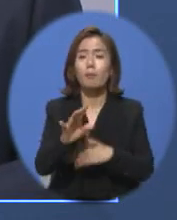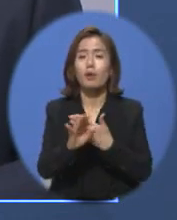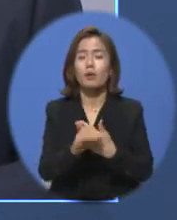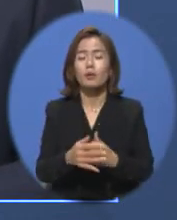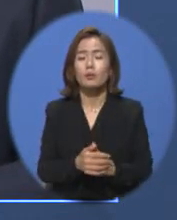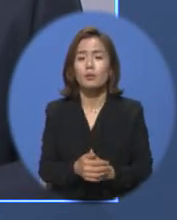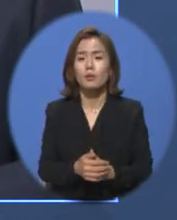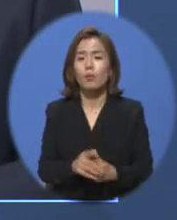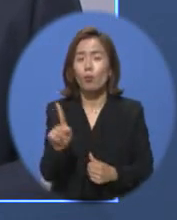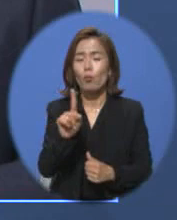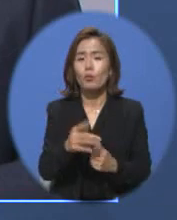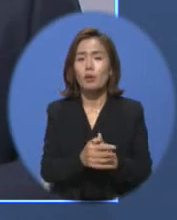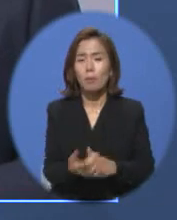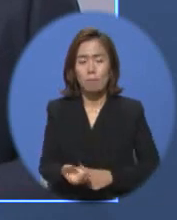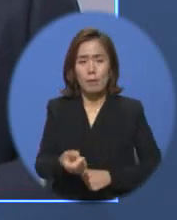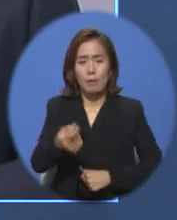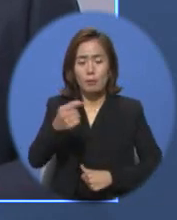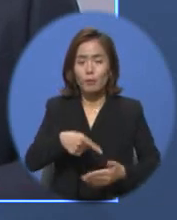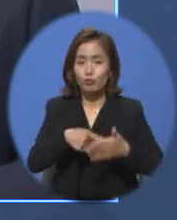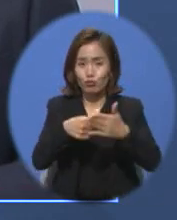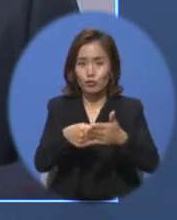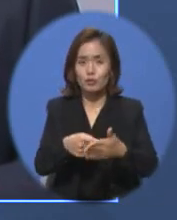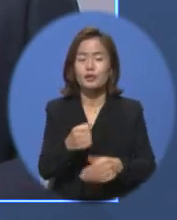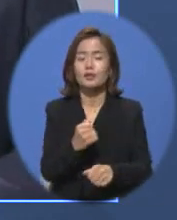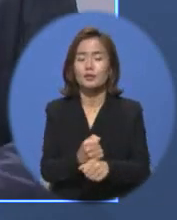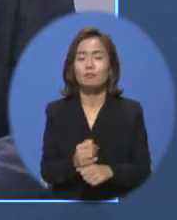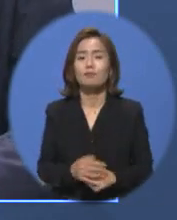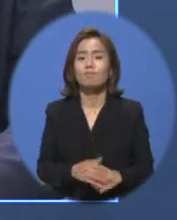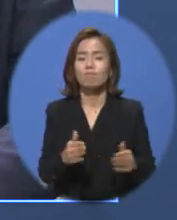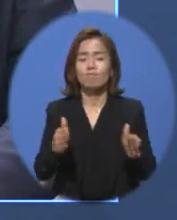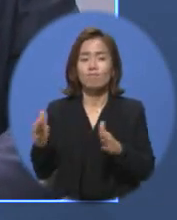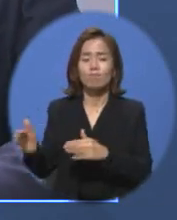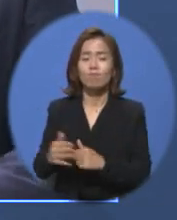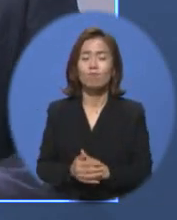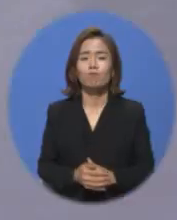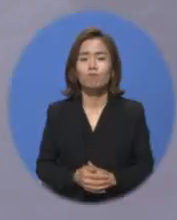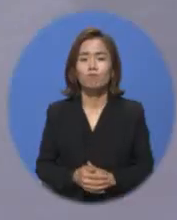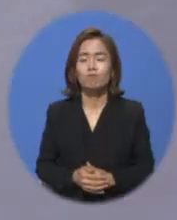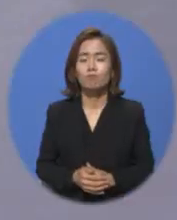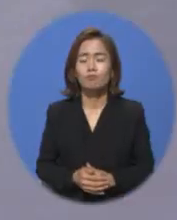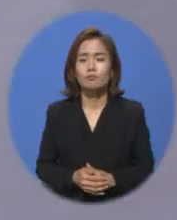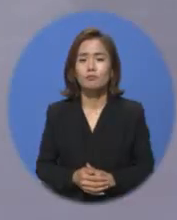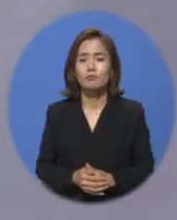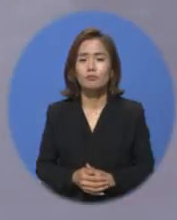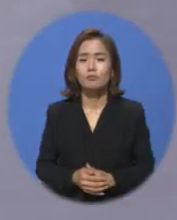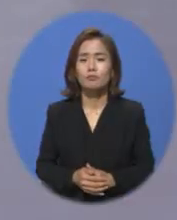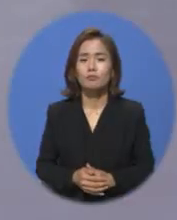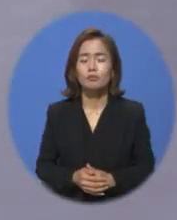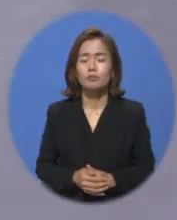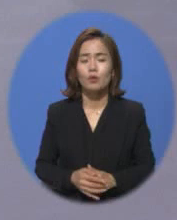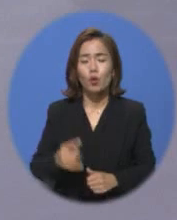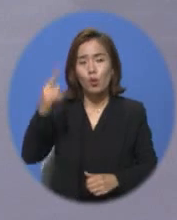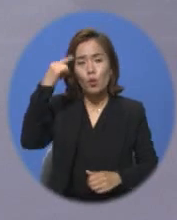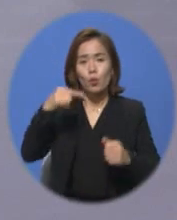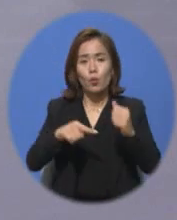간단히말씀드리자면 ,이제빠르게진행하겠습니다. 예.말씀해보세요.예.